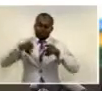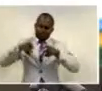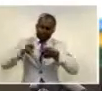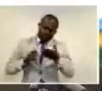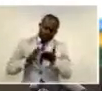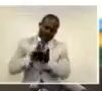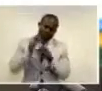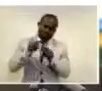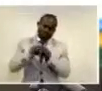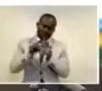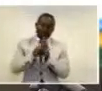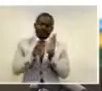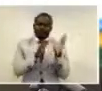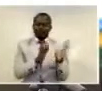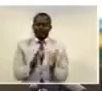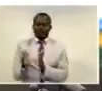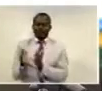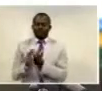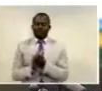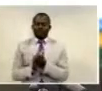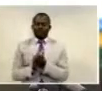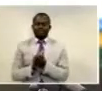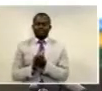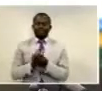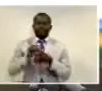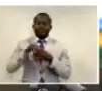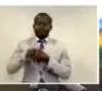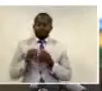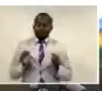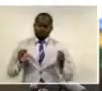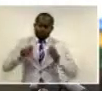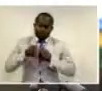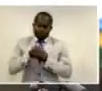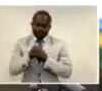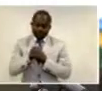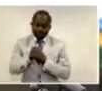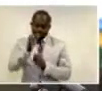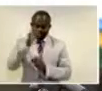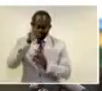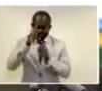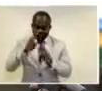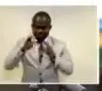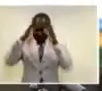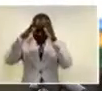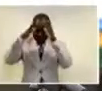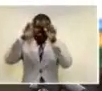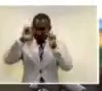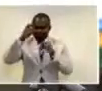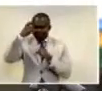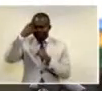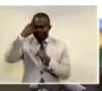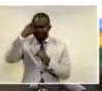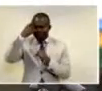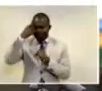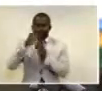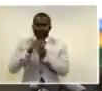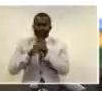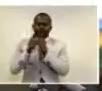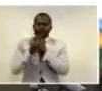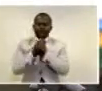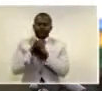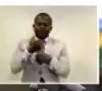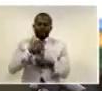amategeko abiteganya mu bukerarugendo nyakubahwa perezida wa Repubulika uba karere ka Rubavu gafite ubushobozi